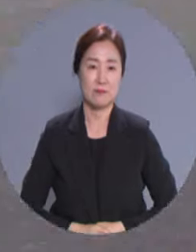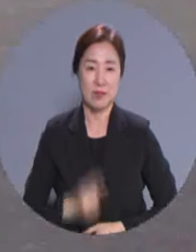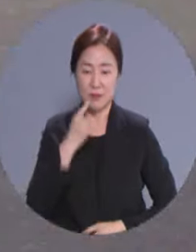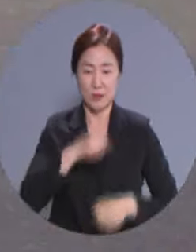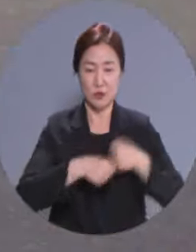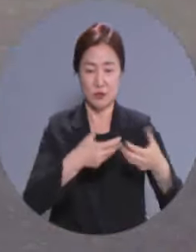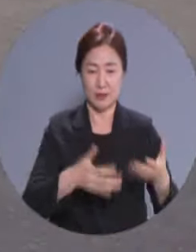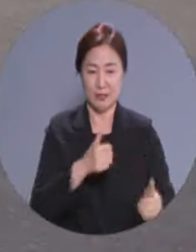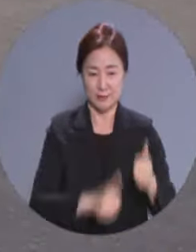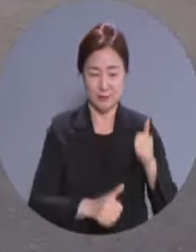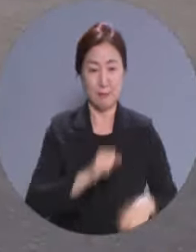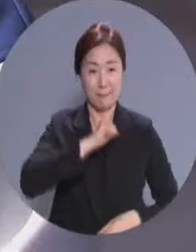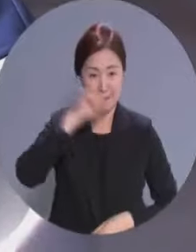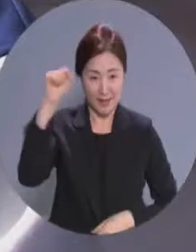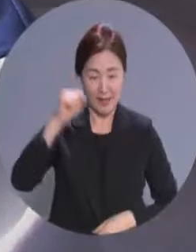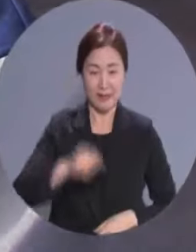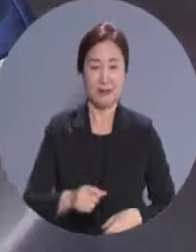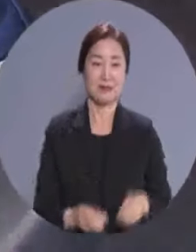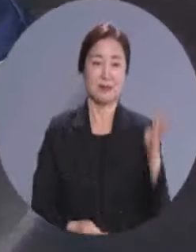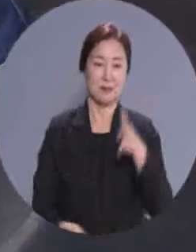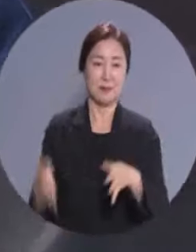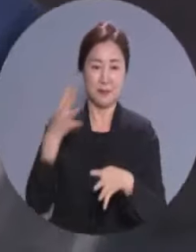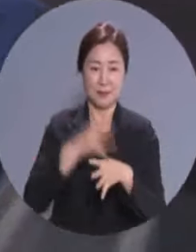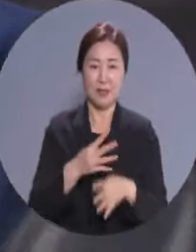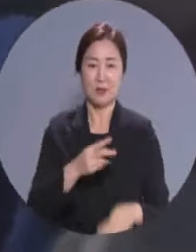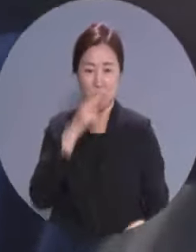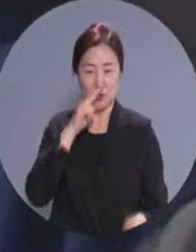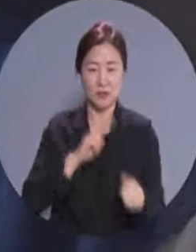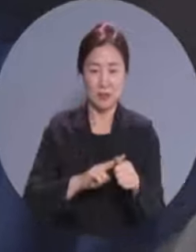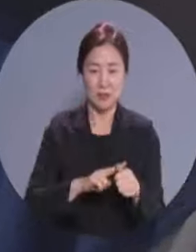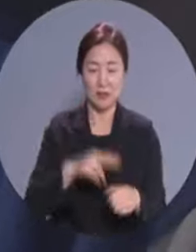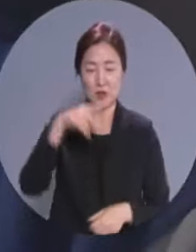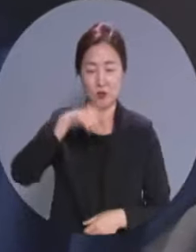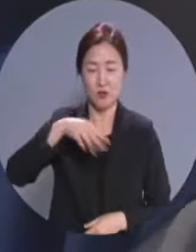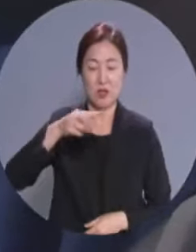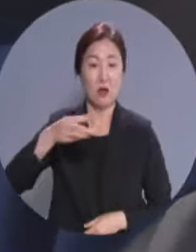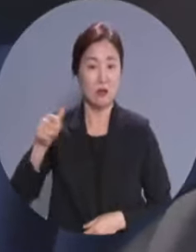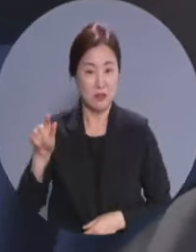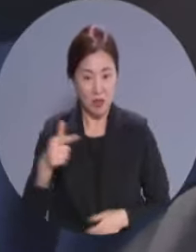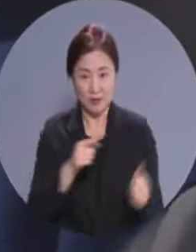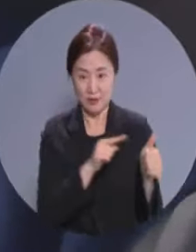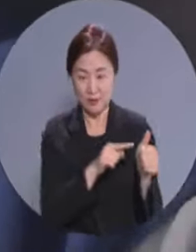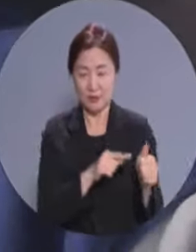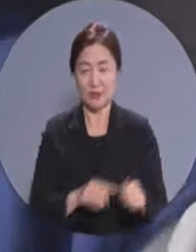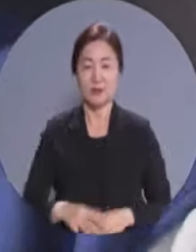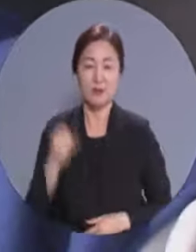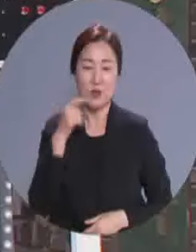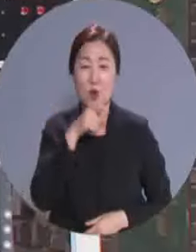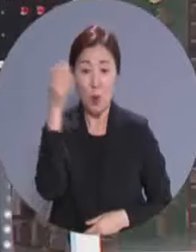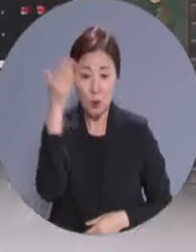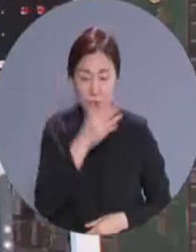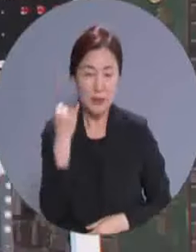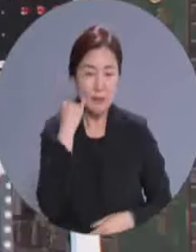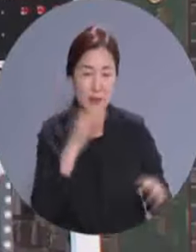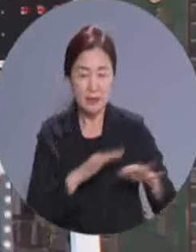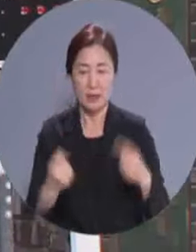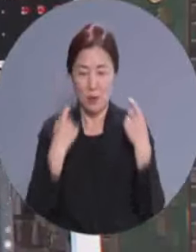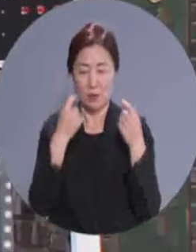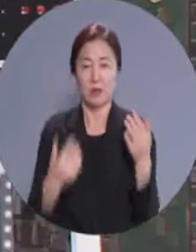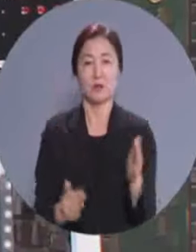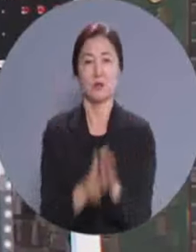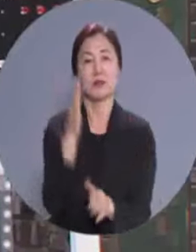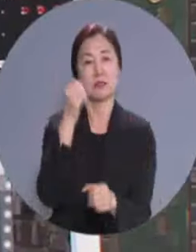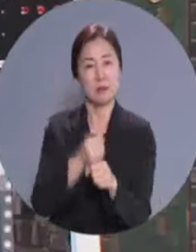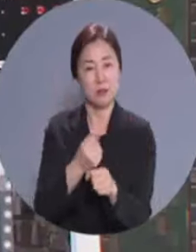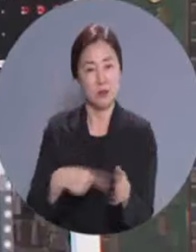민주당 경선에서 승리해 재선에 도전하게 된 주철현 후보. 여수를 세계적인 해양 레저 관광 도시로 만들기 위해